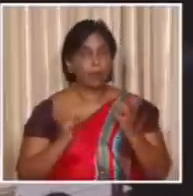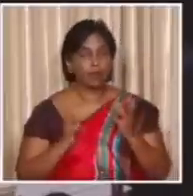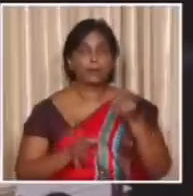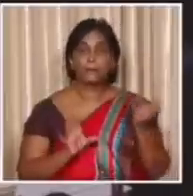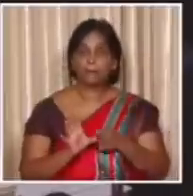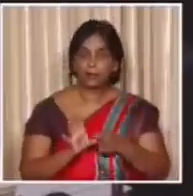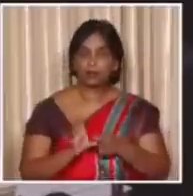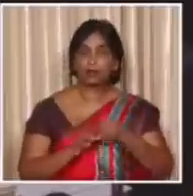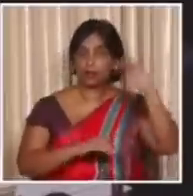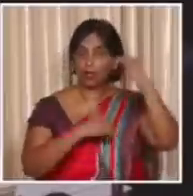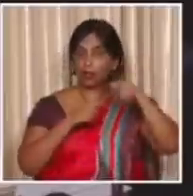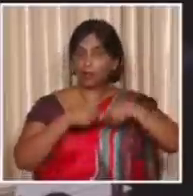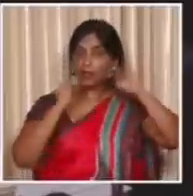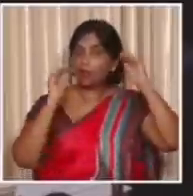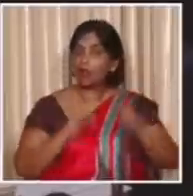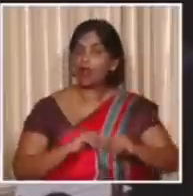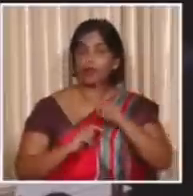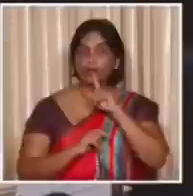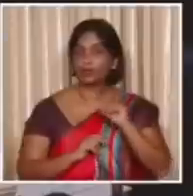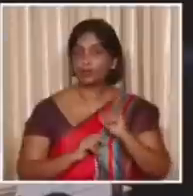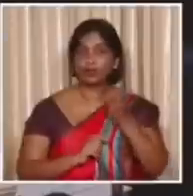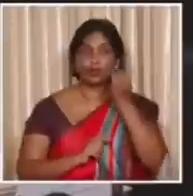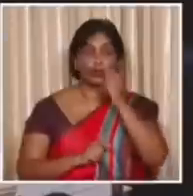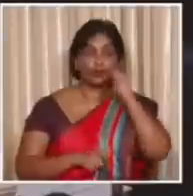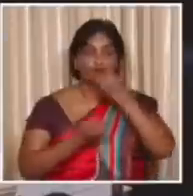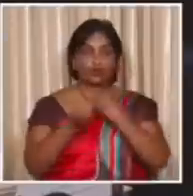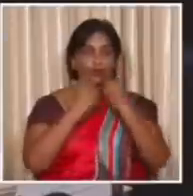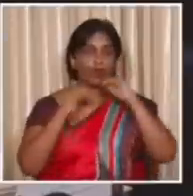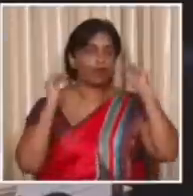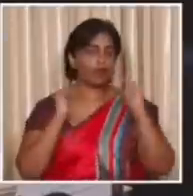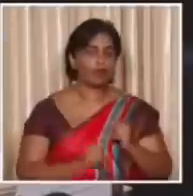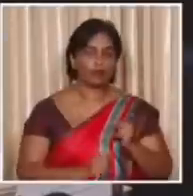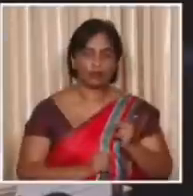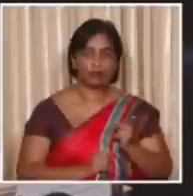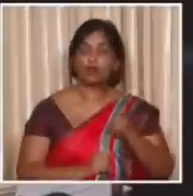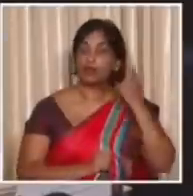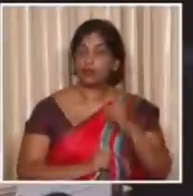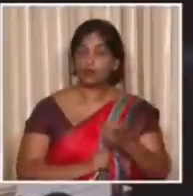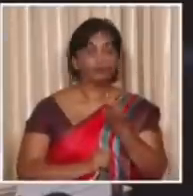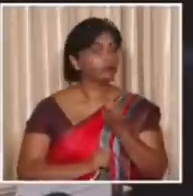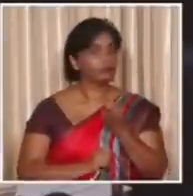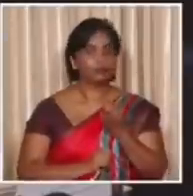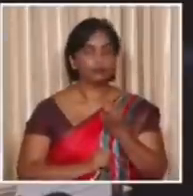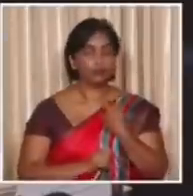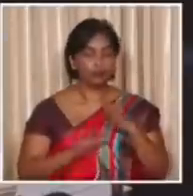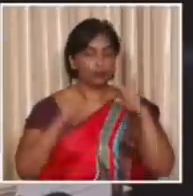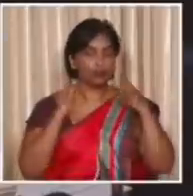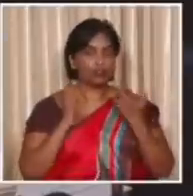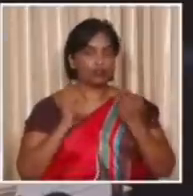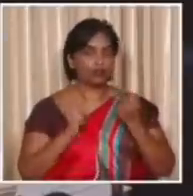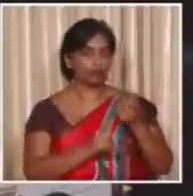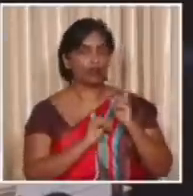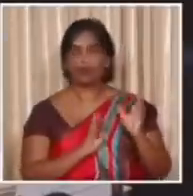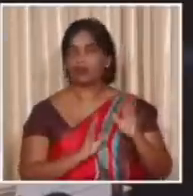කිරිපිටි මේ ආනන විදම අඩු නැයි කියලා කියන්නේ මොකද්ද? මිනිසුන්ගේ පරිභෝජනේ නැතිවීම. ඒ නිසා මේ ආර්ථිකේ මහහාස්කමක් නෙවෙයි